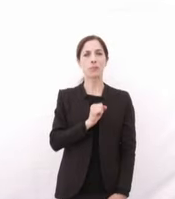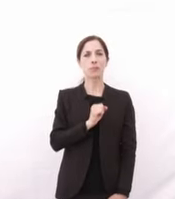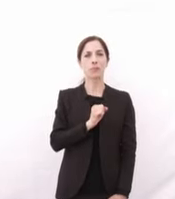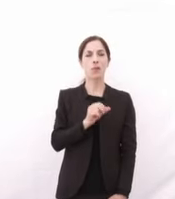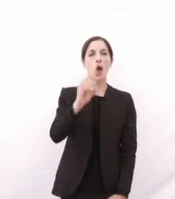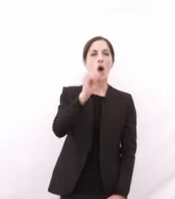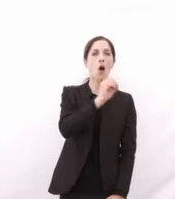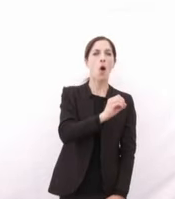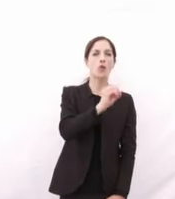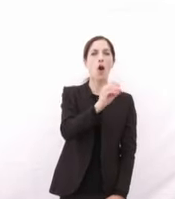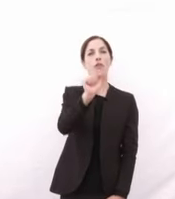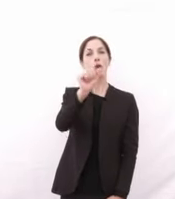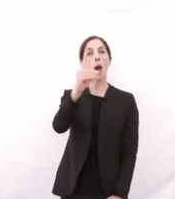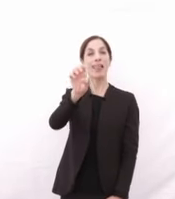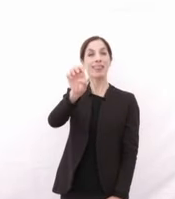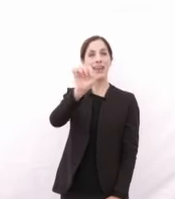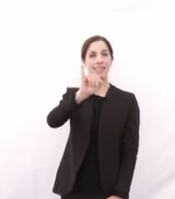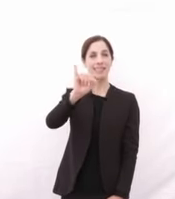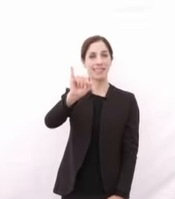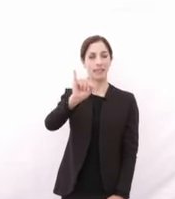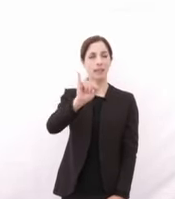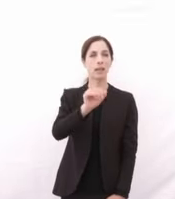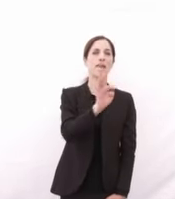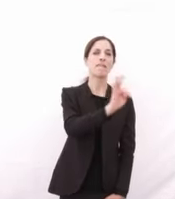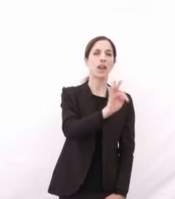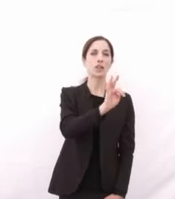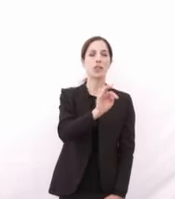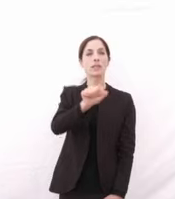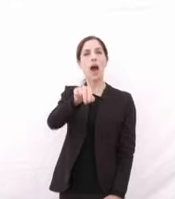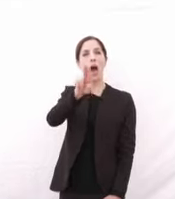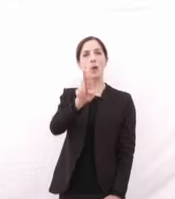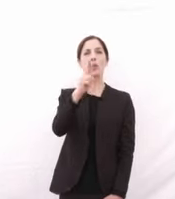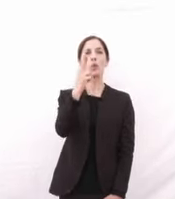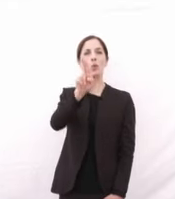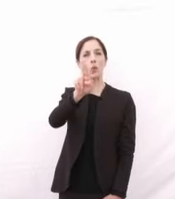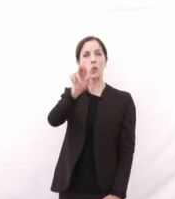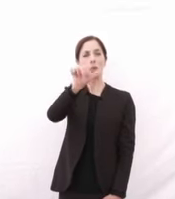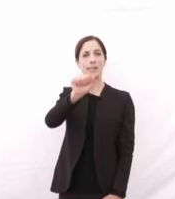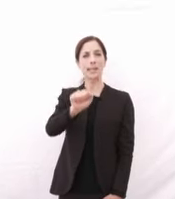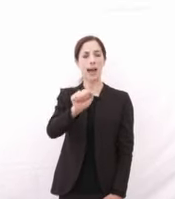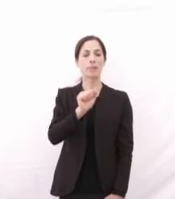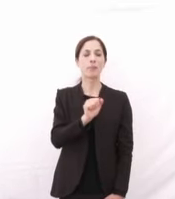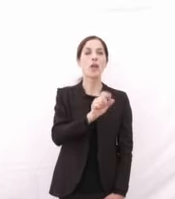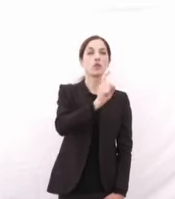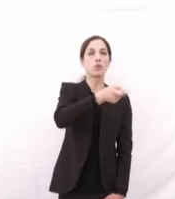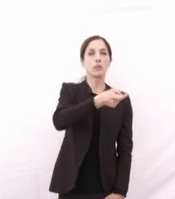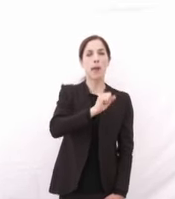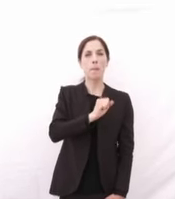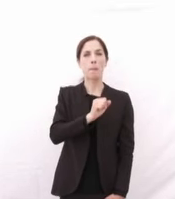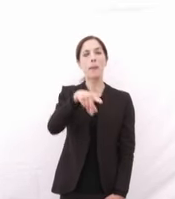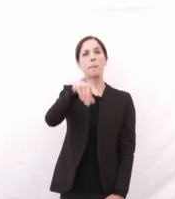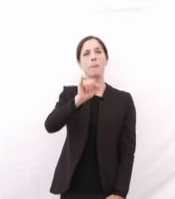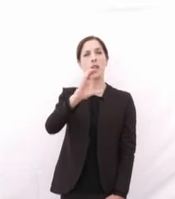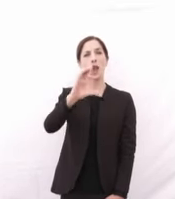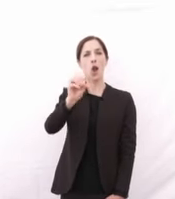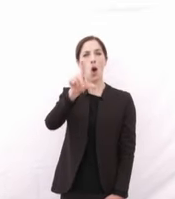Onofrio Addesi, Francesco Augurusa, Giuseppe